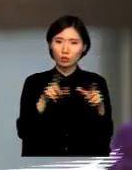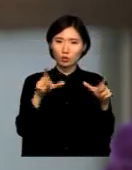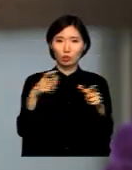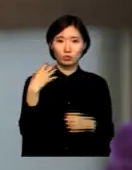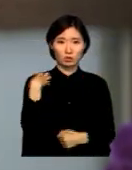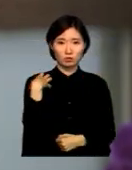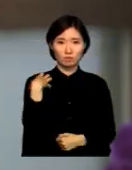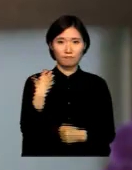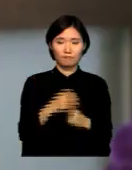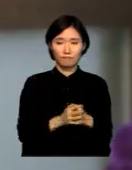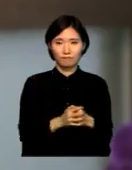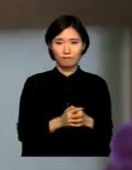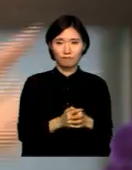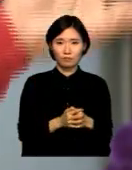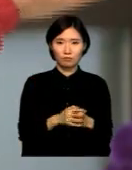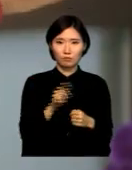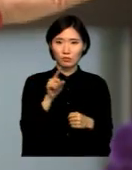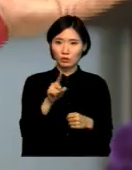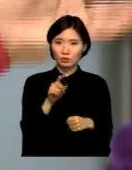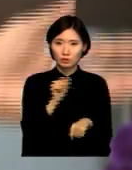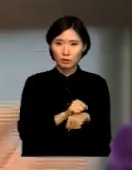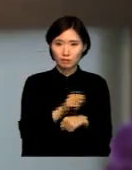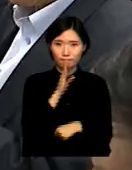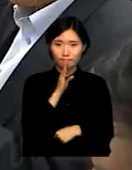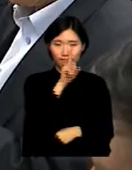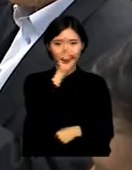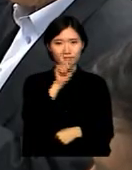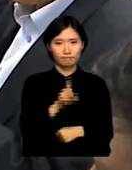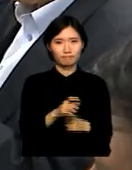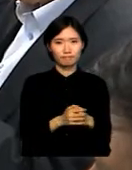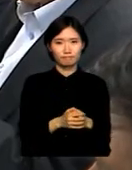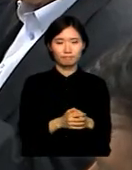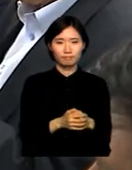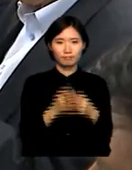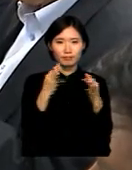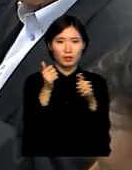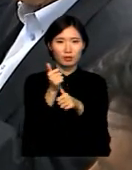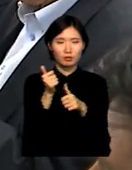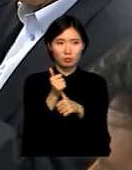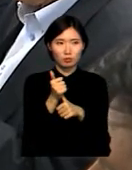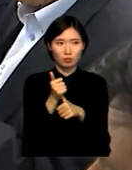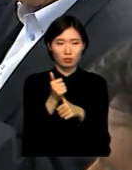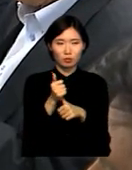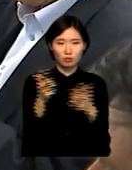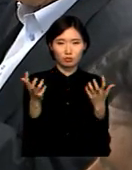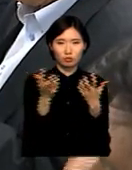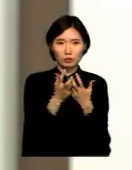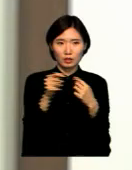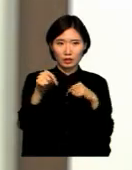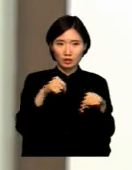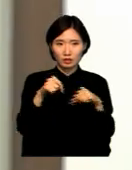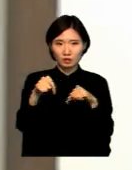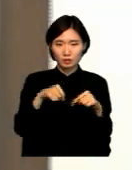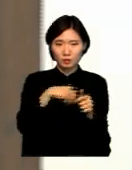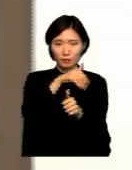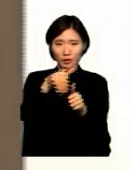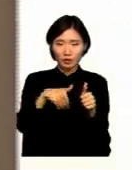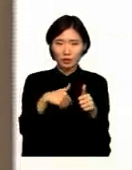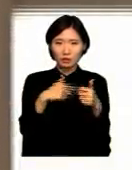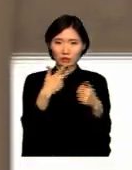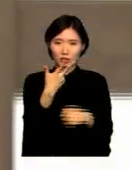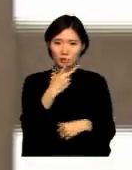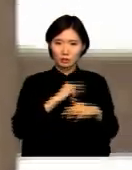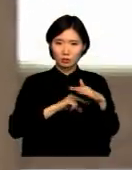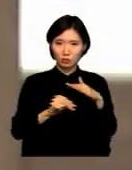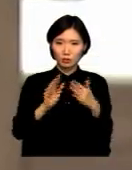책임이다. 이게 잘하는 겁니까? 김 후보는 풍부한 행정 경험을 바탕으로 7호선 노선